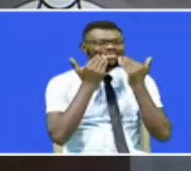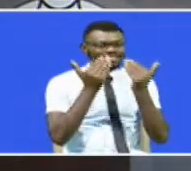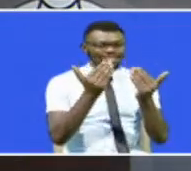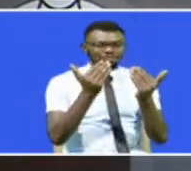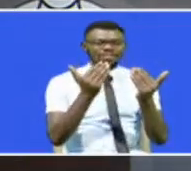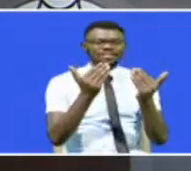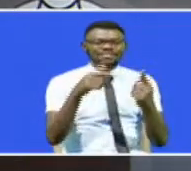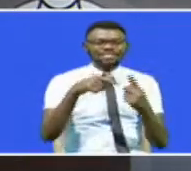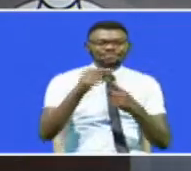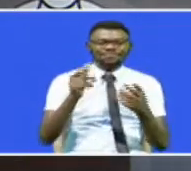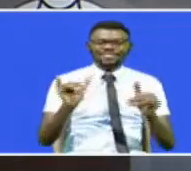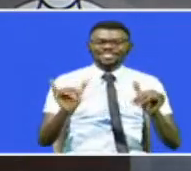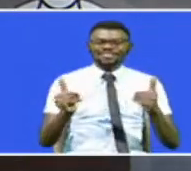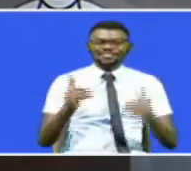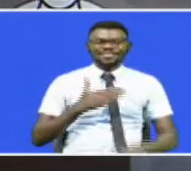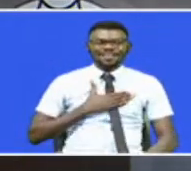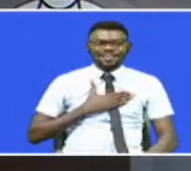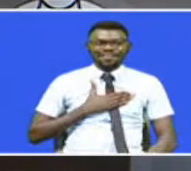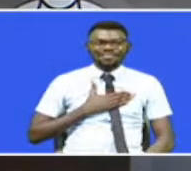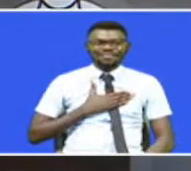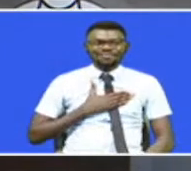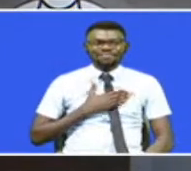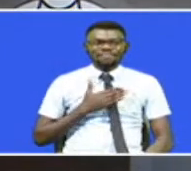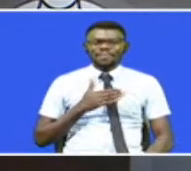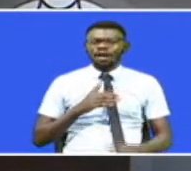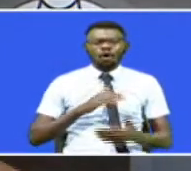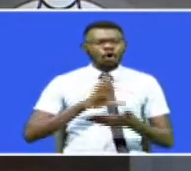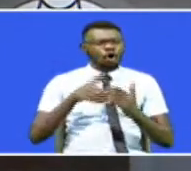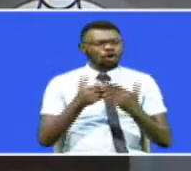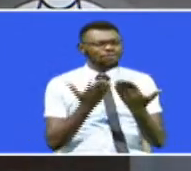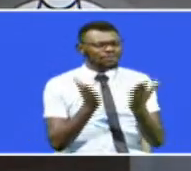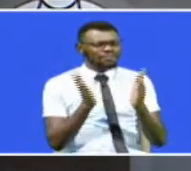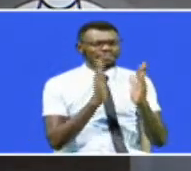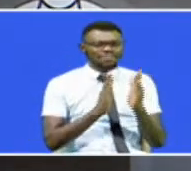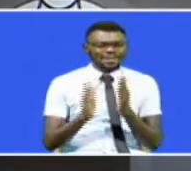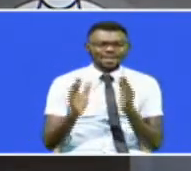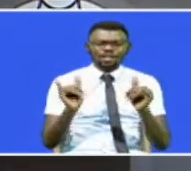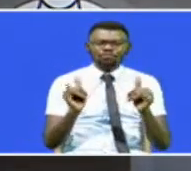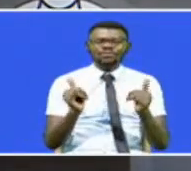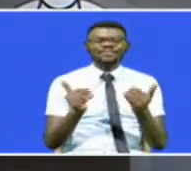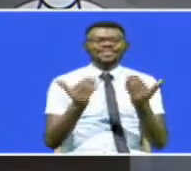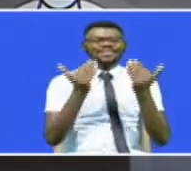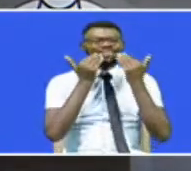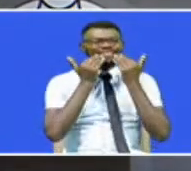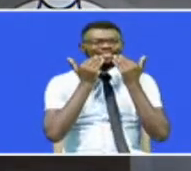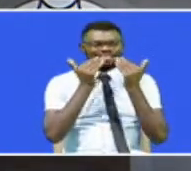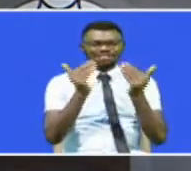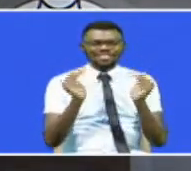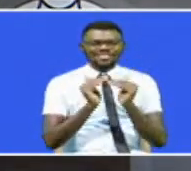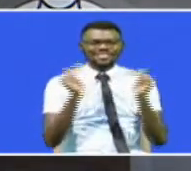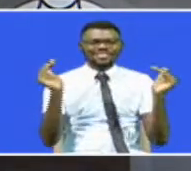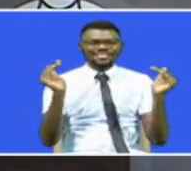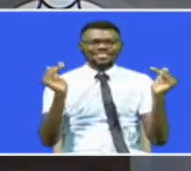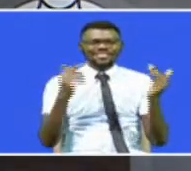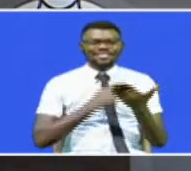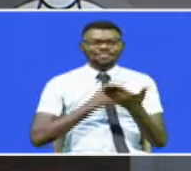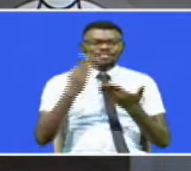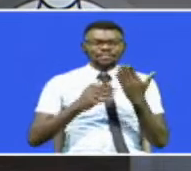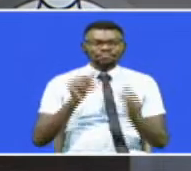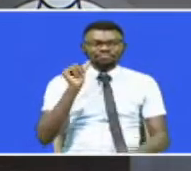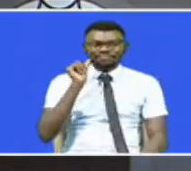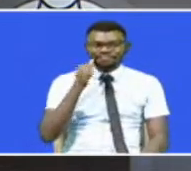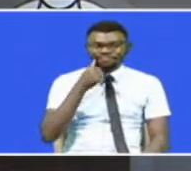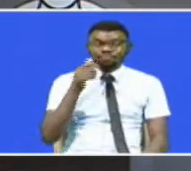kuchagua taarifa zetu za dira ya wiki. Kutoka kwangu na wote waliofaulisha matangazo haya nasema asante sana. Na kutakia wikendi